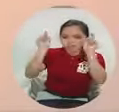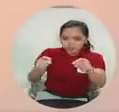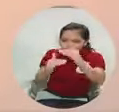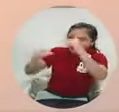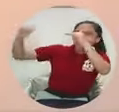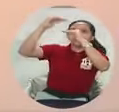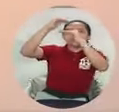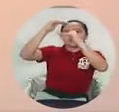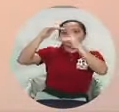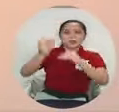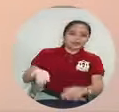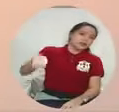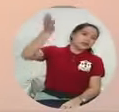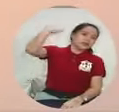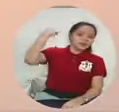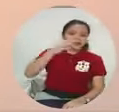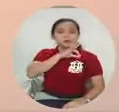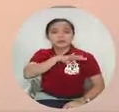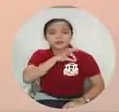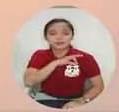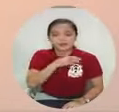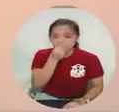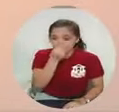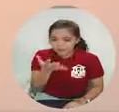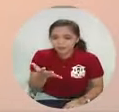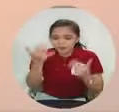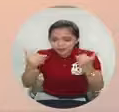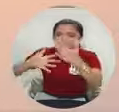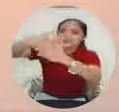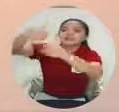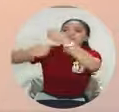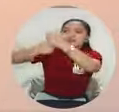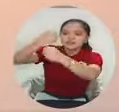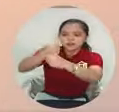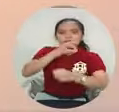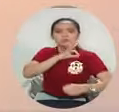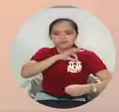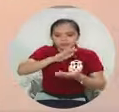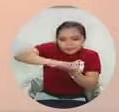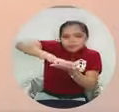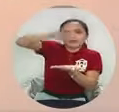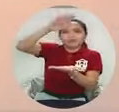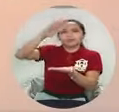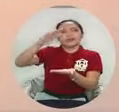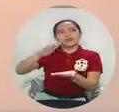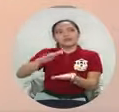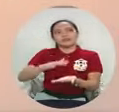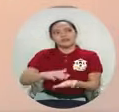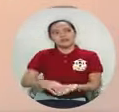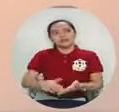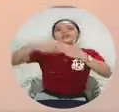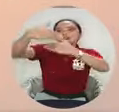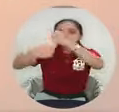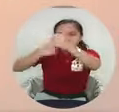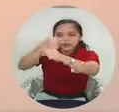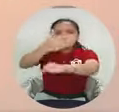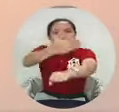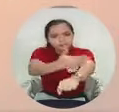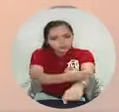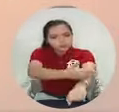So fight I not as one that beateth the air. In verse 27, but I